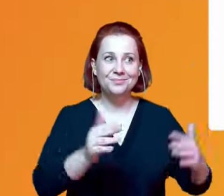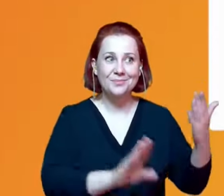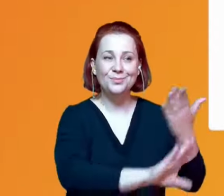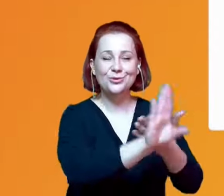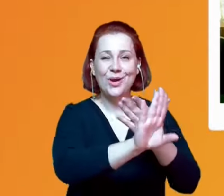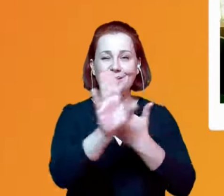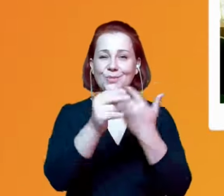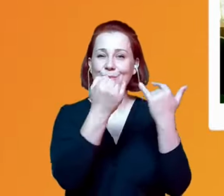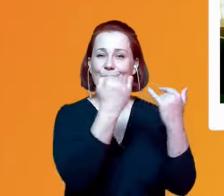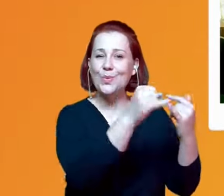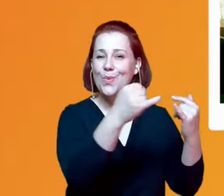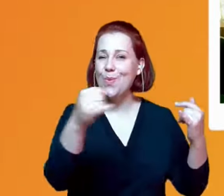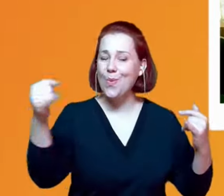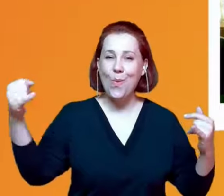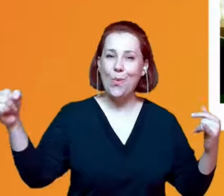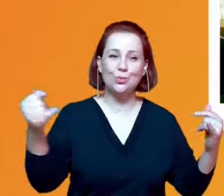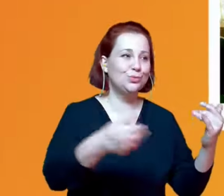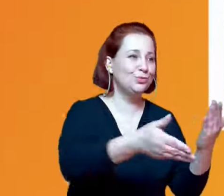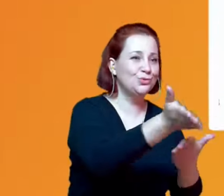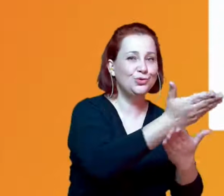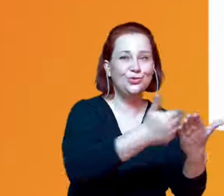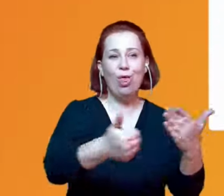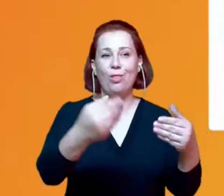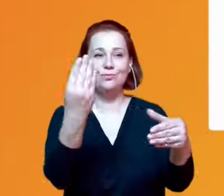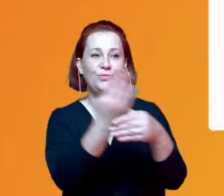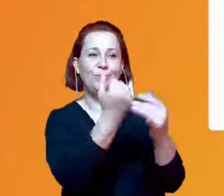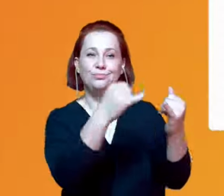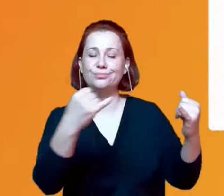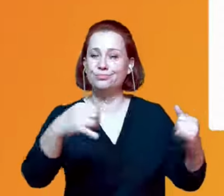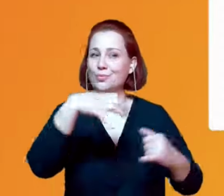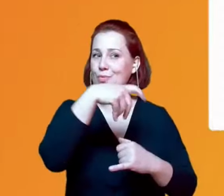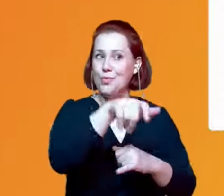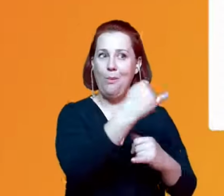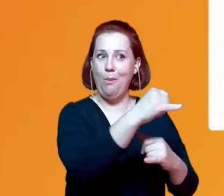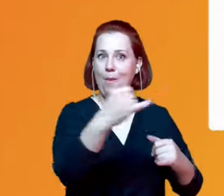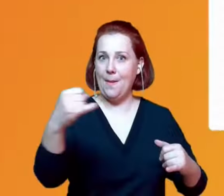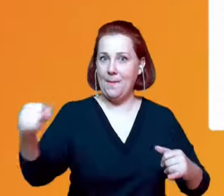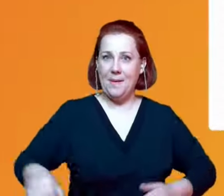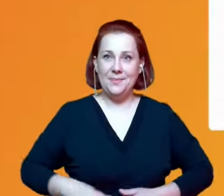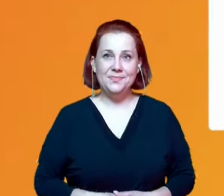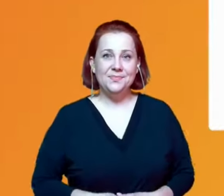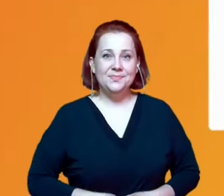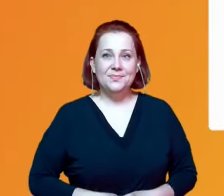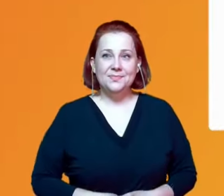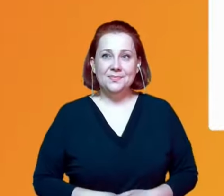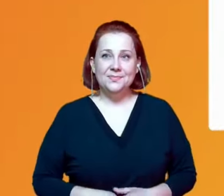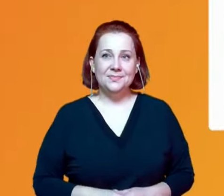różnych branż i grup interesariuszy.